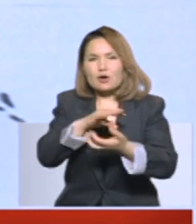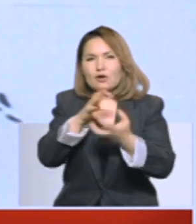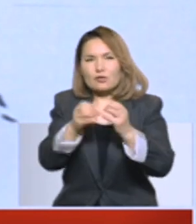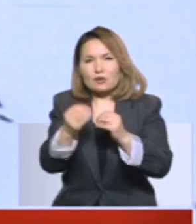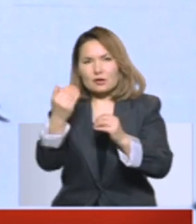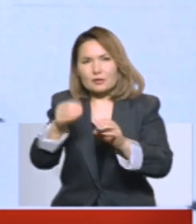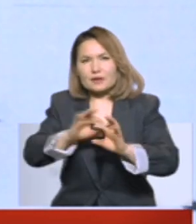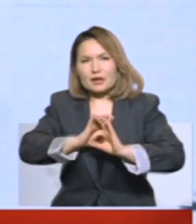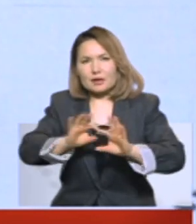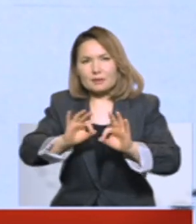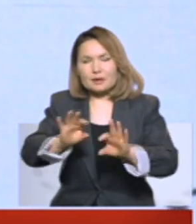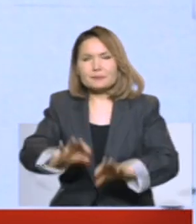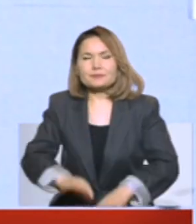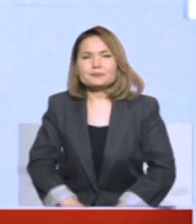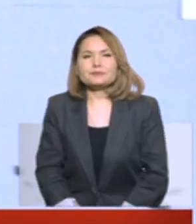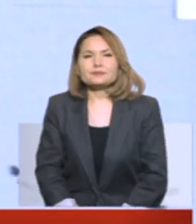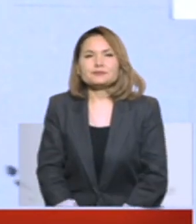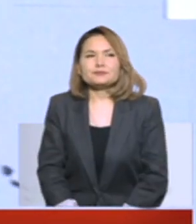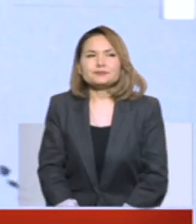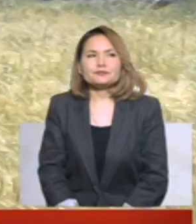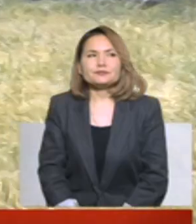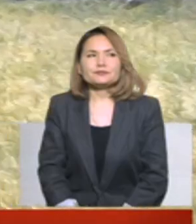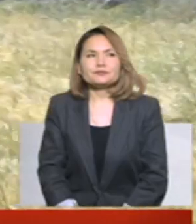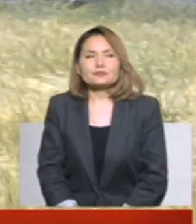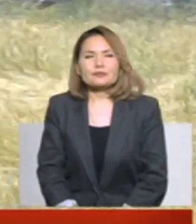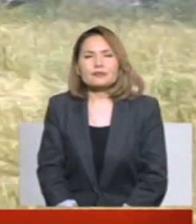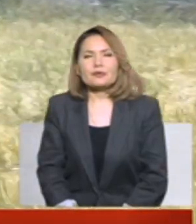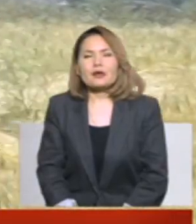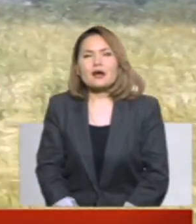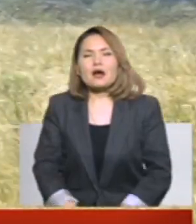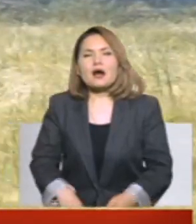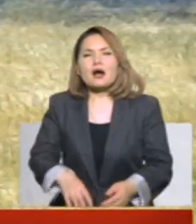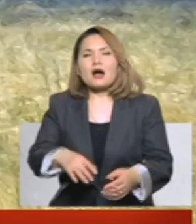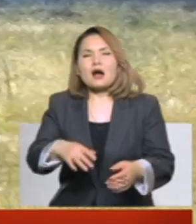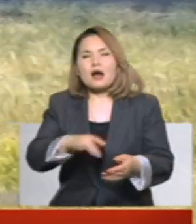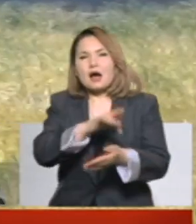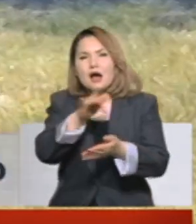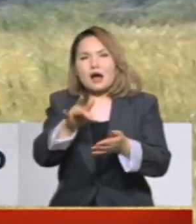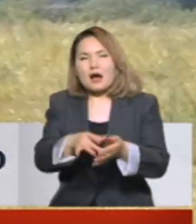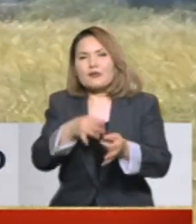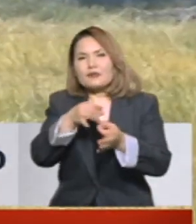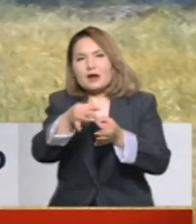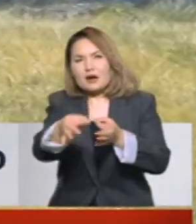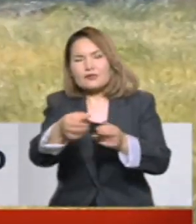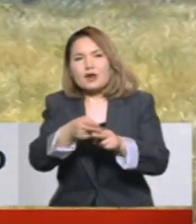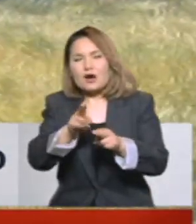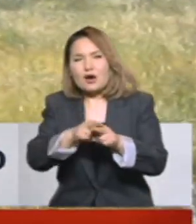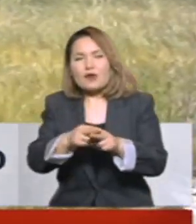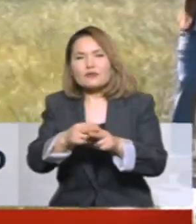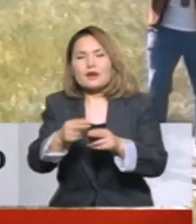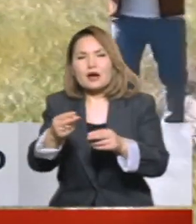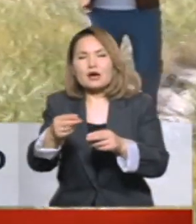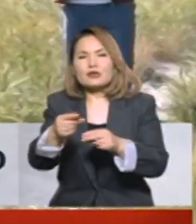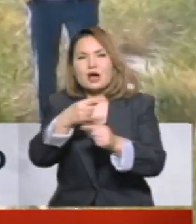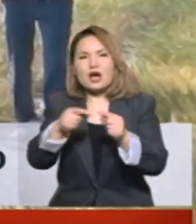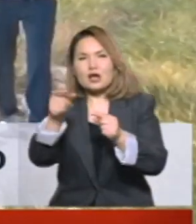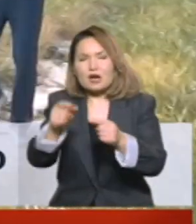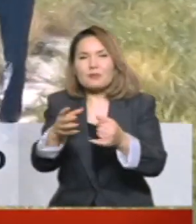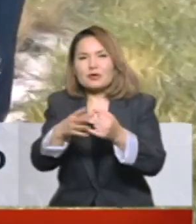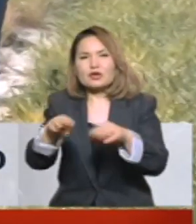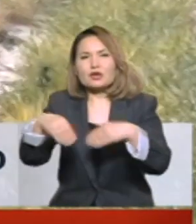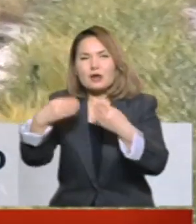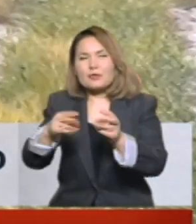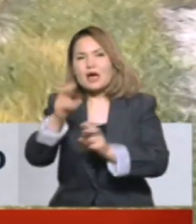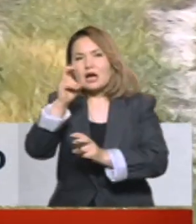Әлімқұл тақырыпты тарқатады. Шахар шенеуніктері инвесторлар үшін ат шаптырым жерлерді үлестірген. Алайда